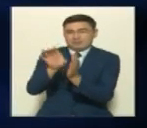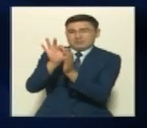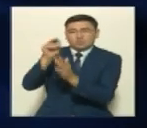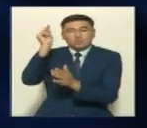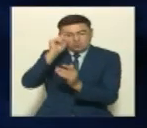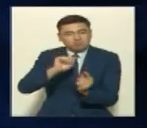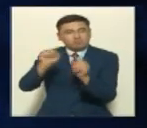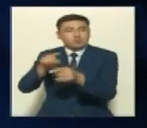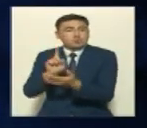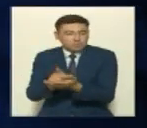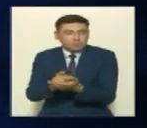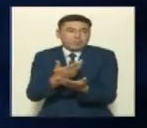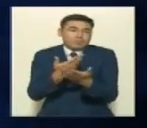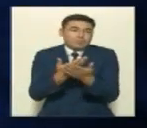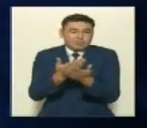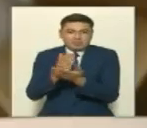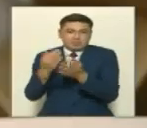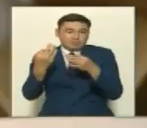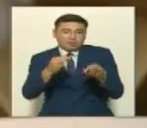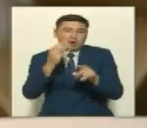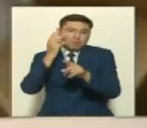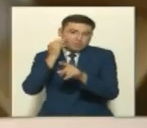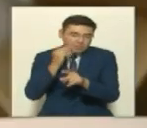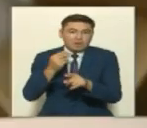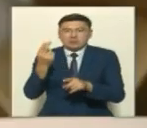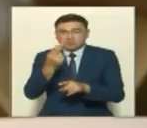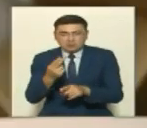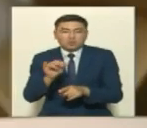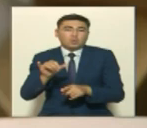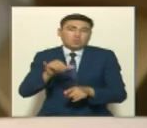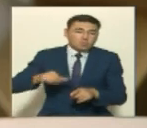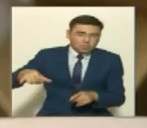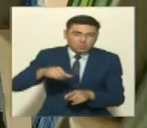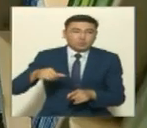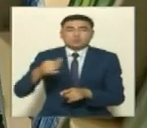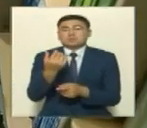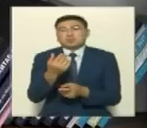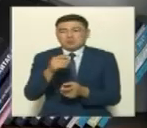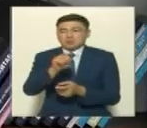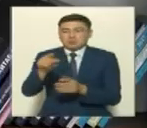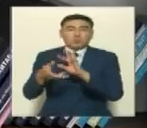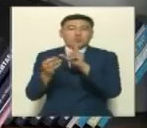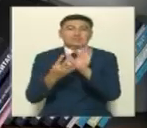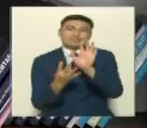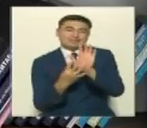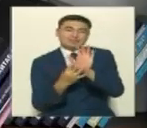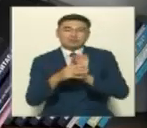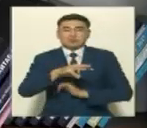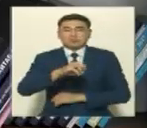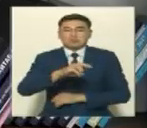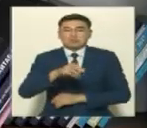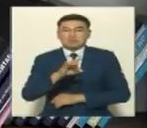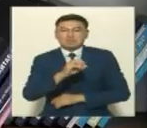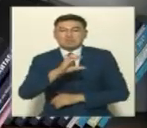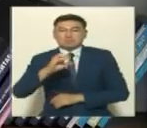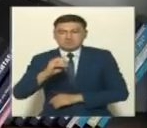Қазақстан мұсылмандар діни басқармасы рұқсат берген Алматы, Астана, Орал, Ақтөбе қаласында 9 медресе жұмыс істейді. Бірден шетелге қызықпаған